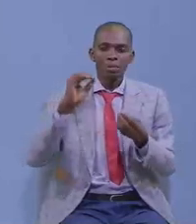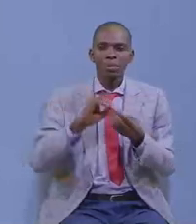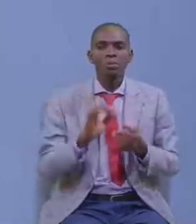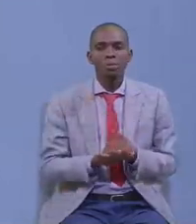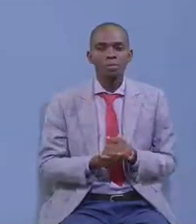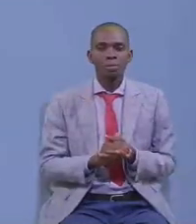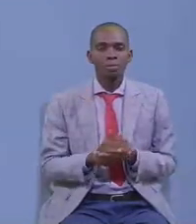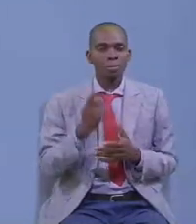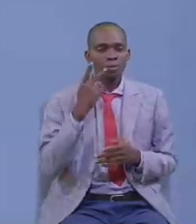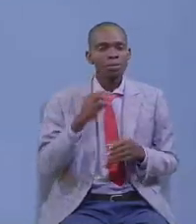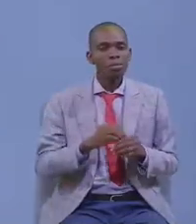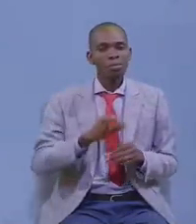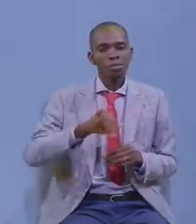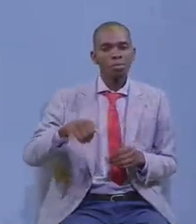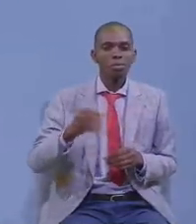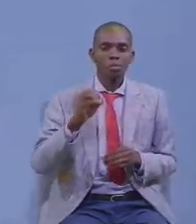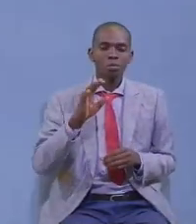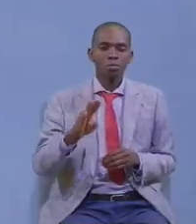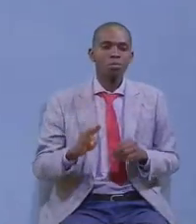En Job 17,